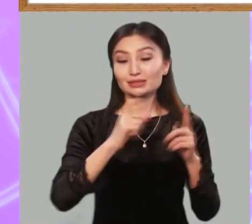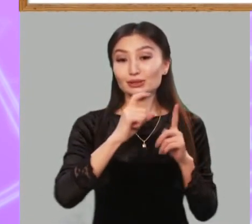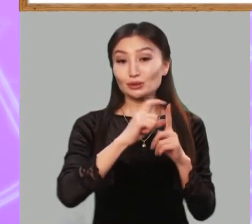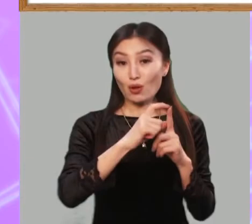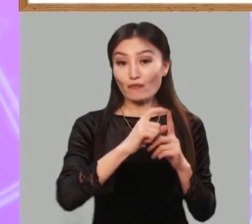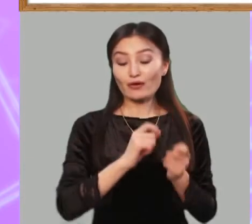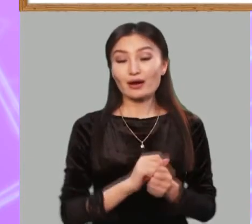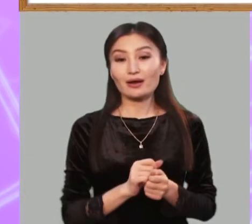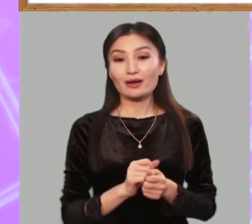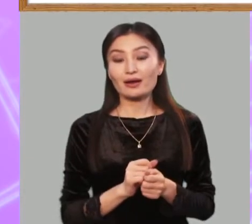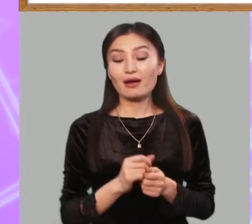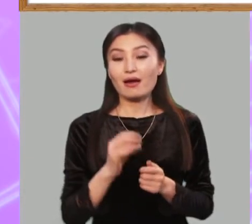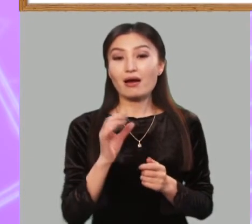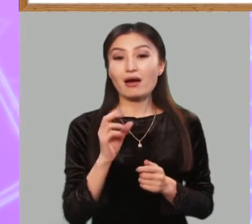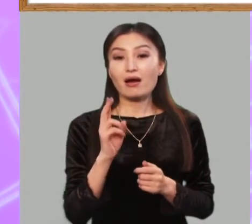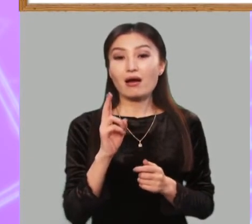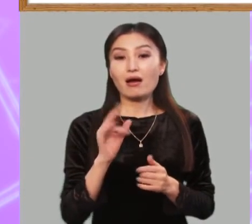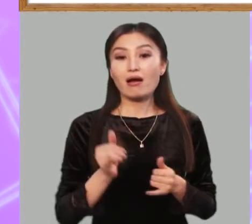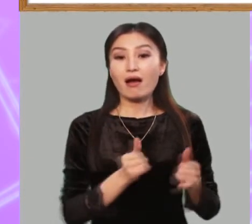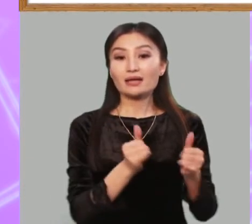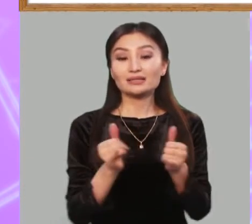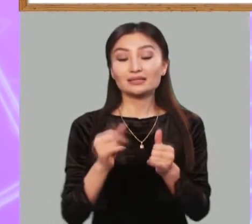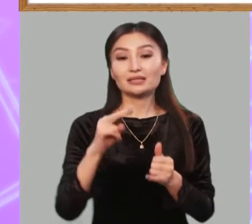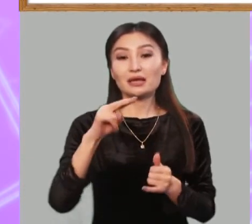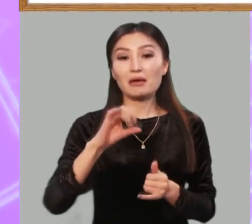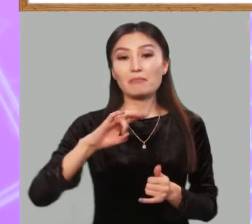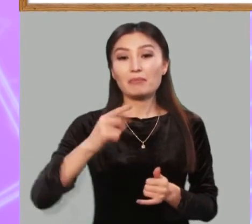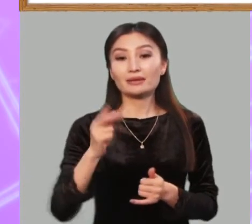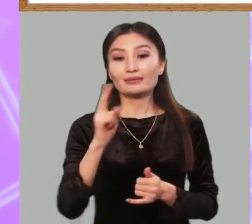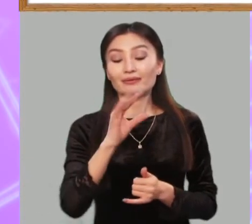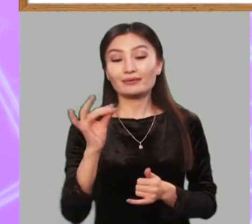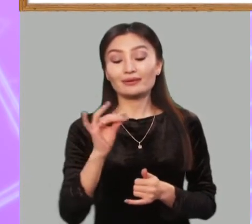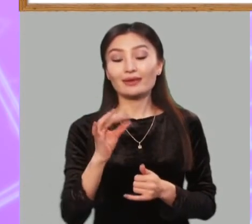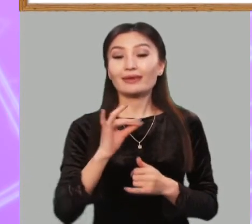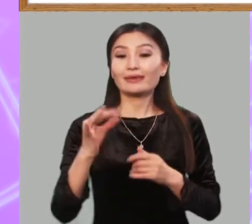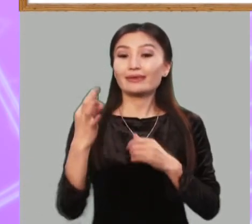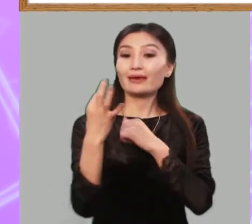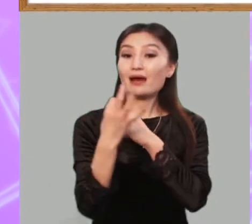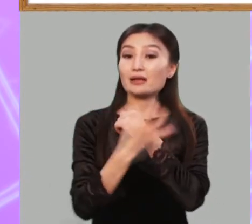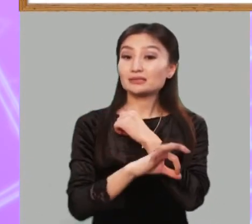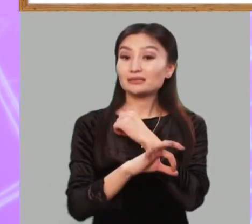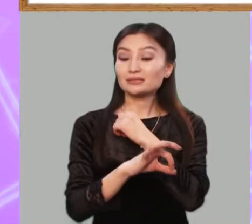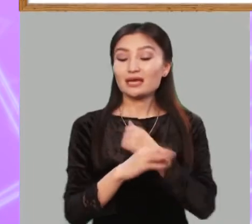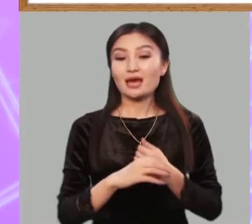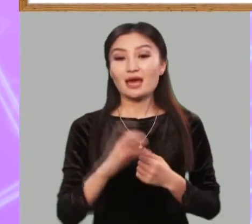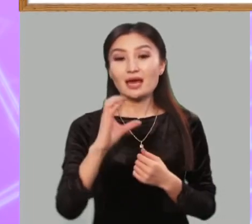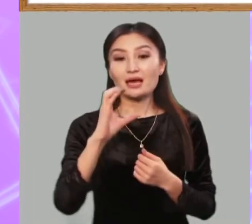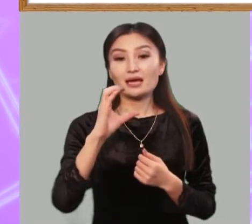слова «коньки», «пеньки» и на конце слова